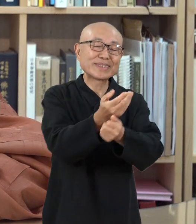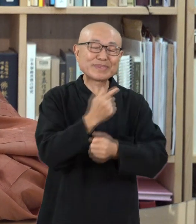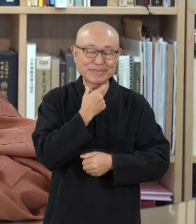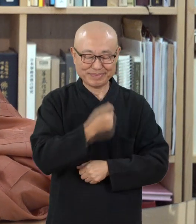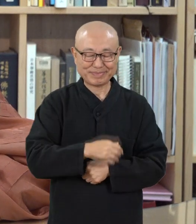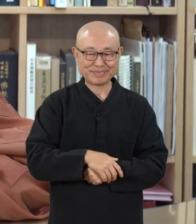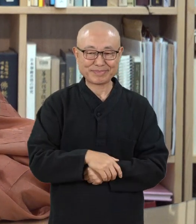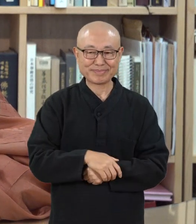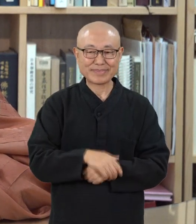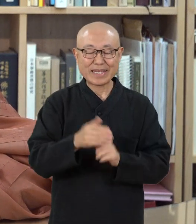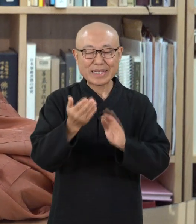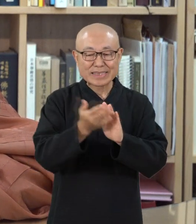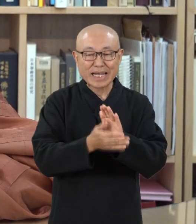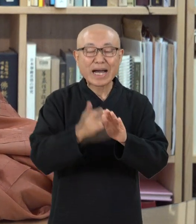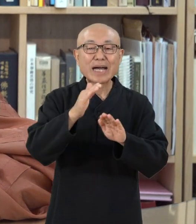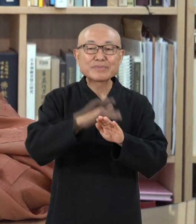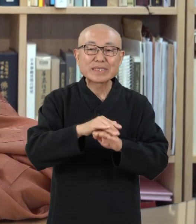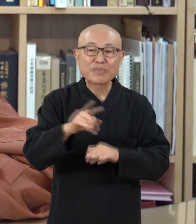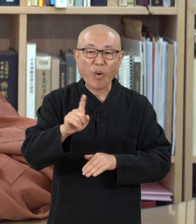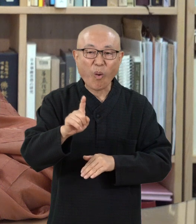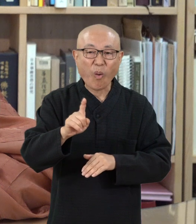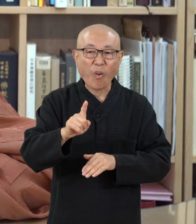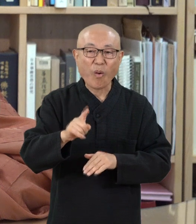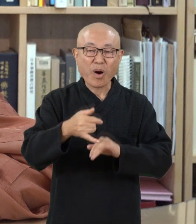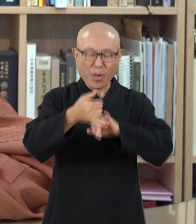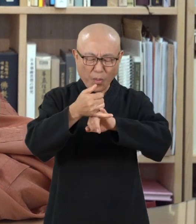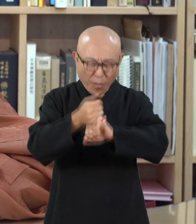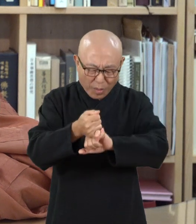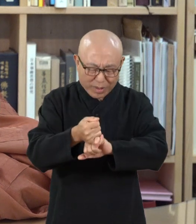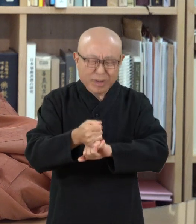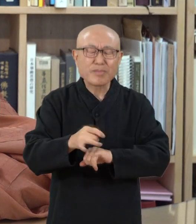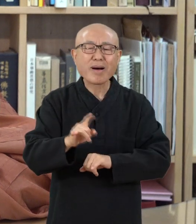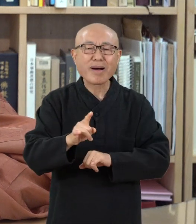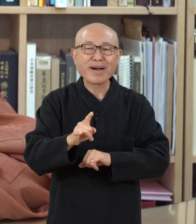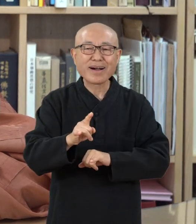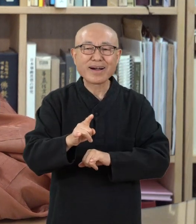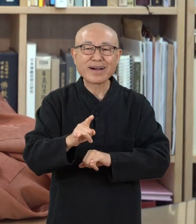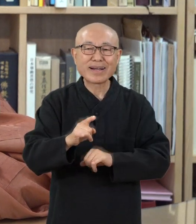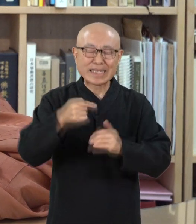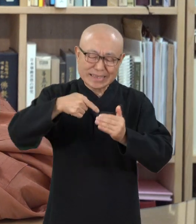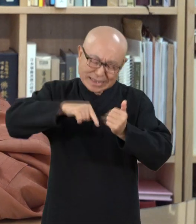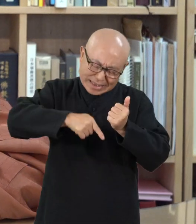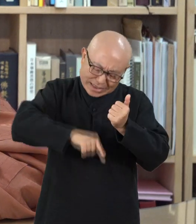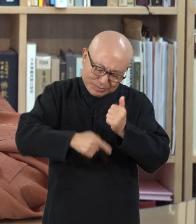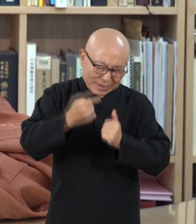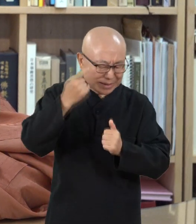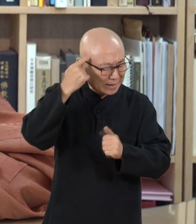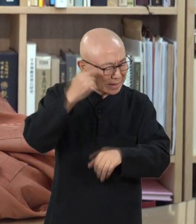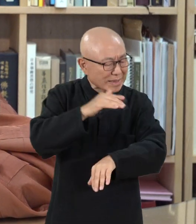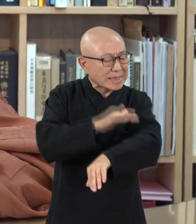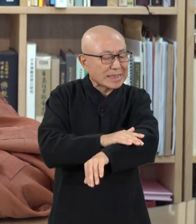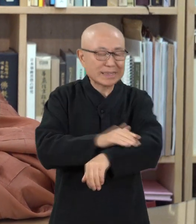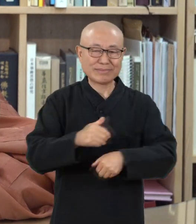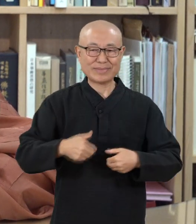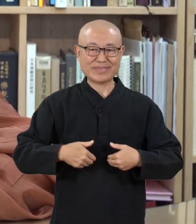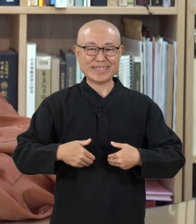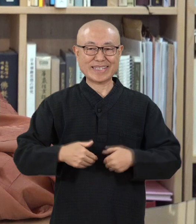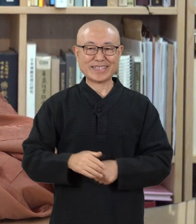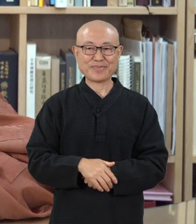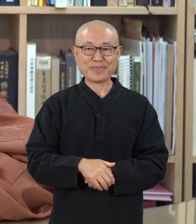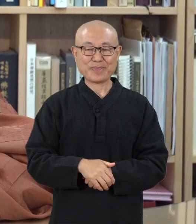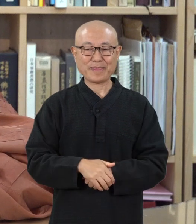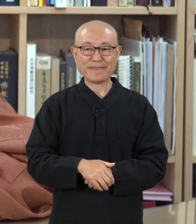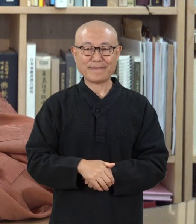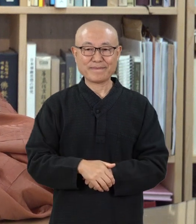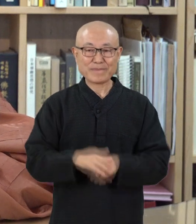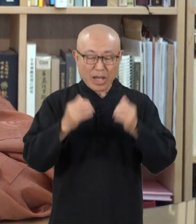그 자비에는 반드시 아주 그 깊은 지혜가 있어야 된다. 그러니까 어떤